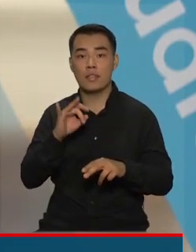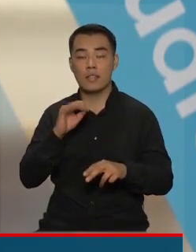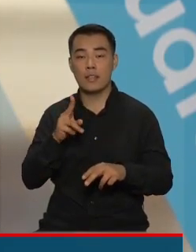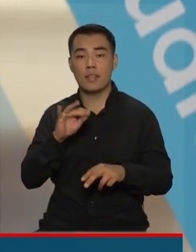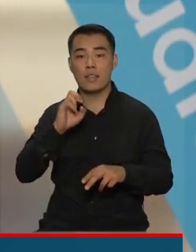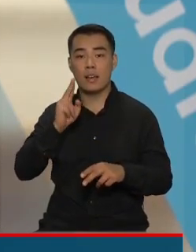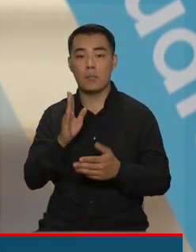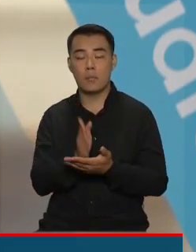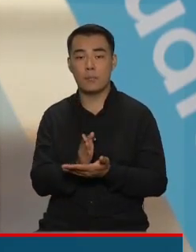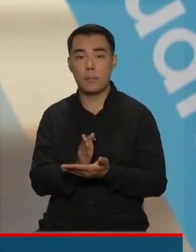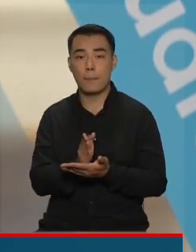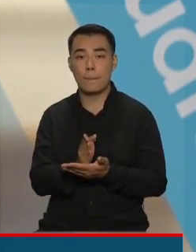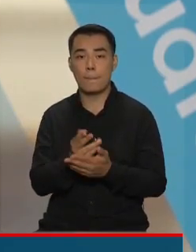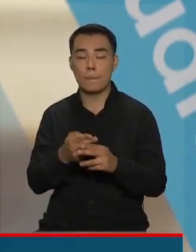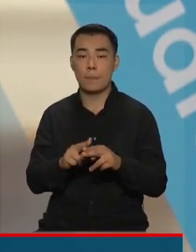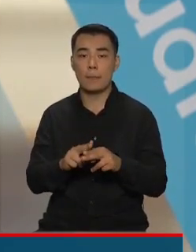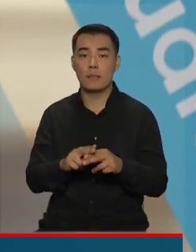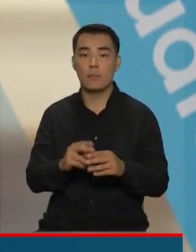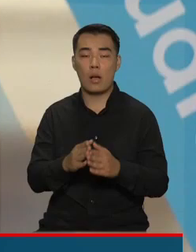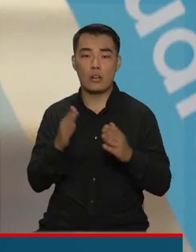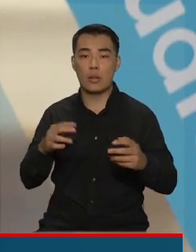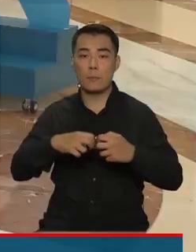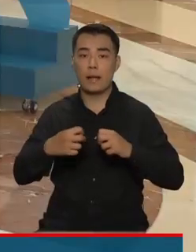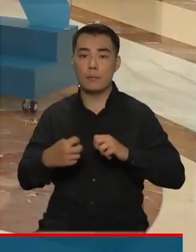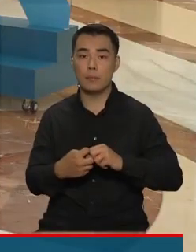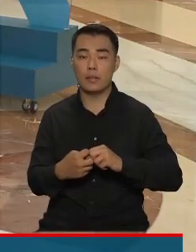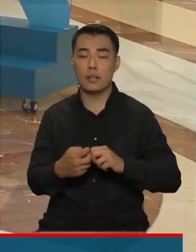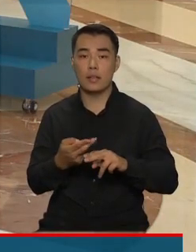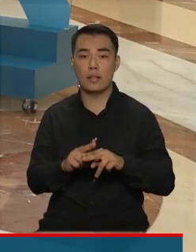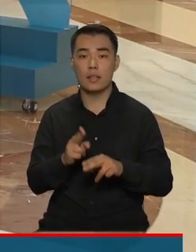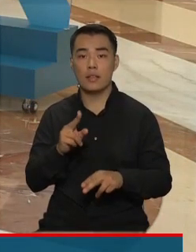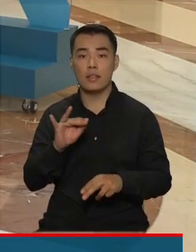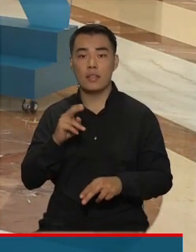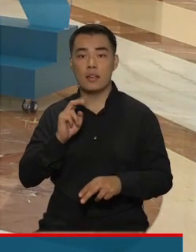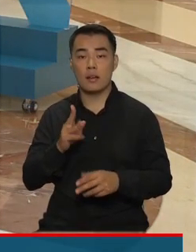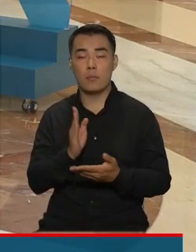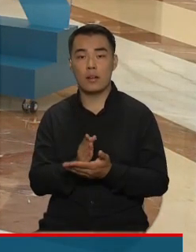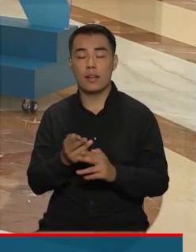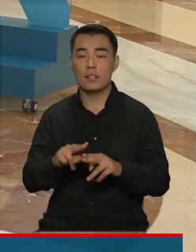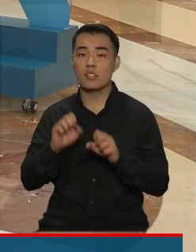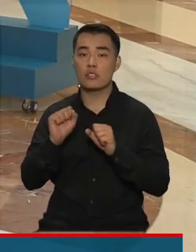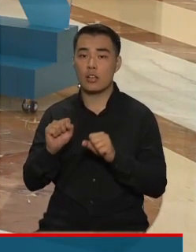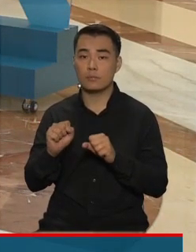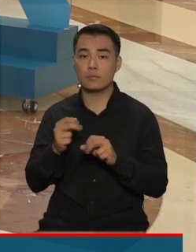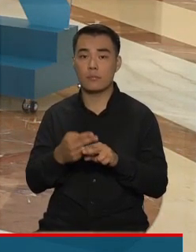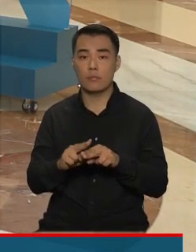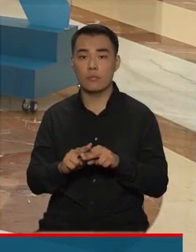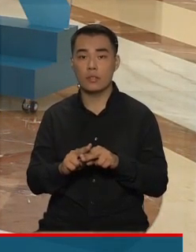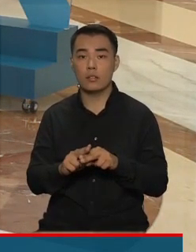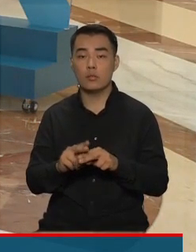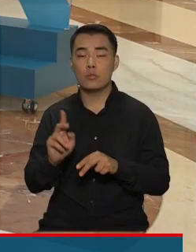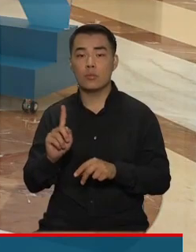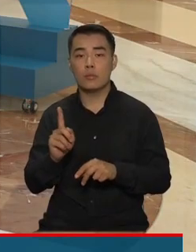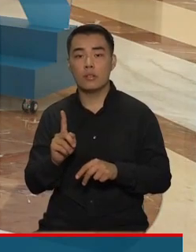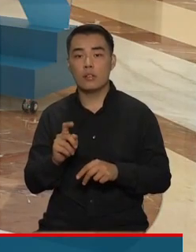Киікті біз... Бұл да актуалды проблема. Актуалды проблема. Проблемасы оны қорғау. Ол ешкім бұны